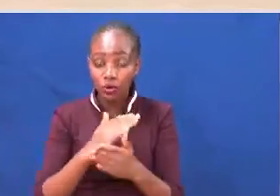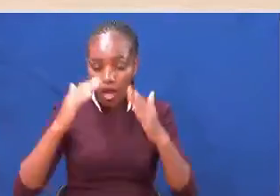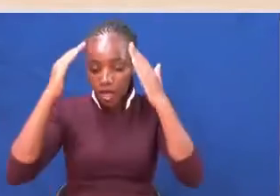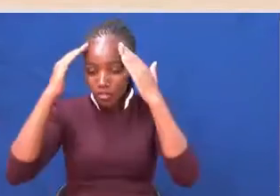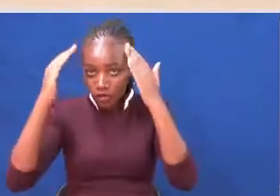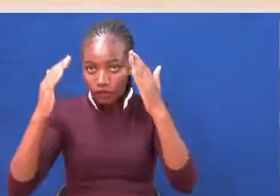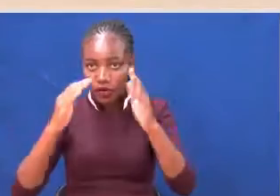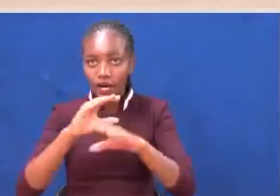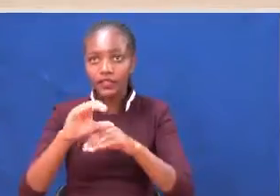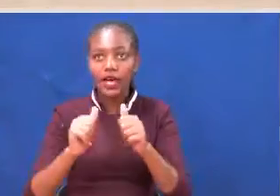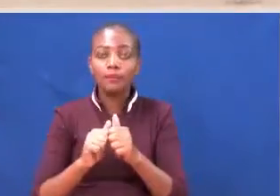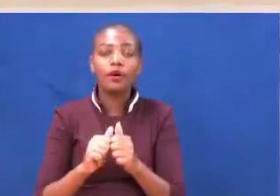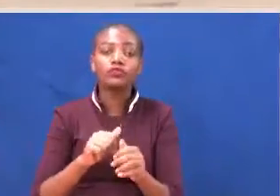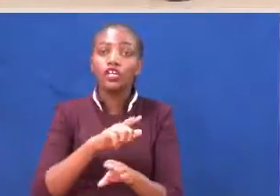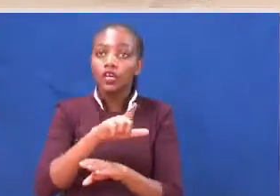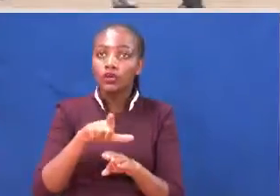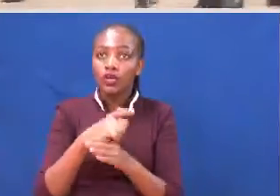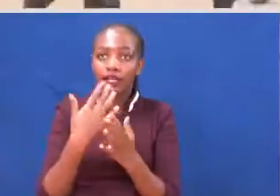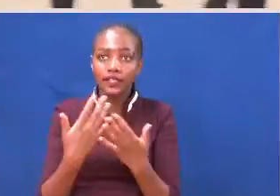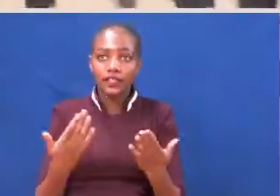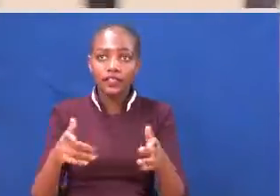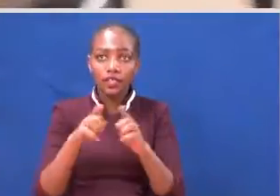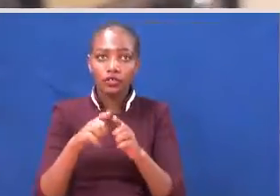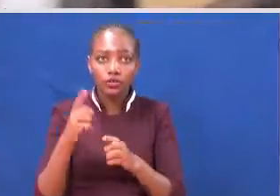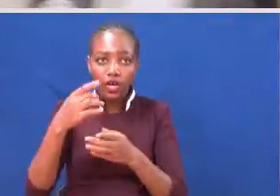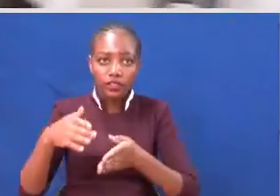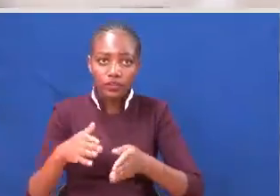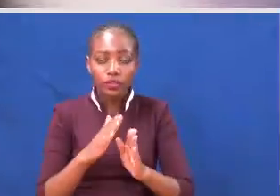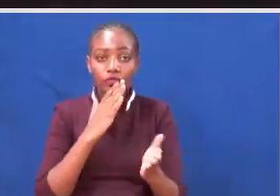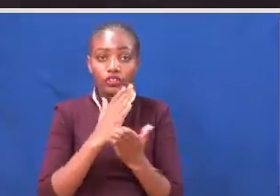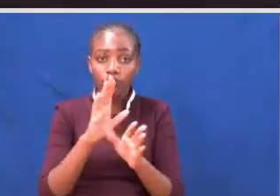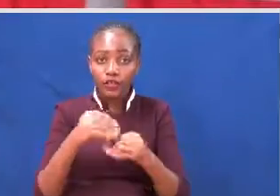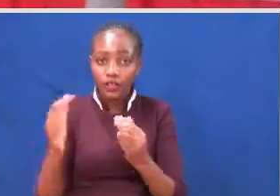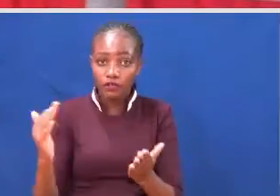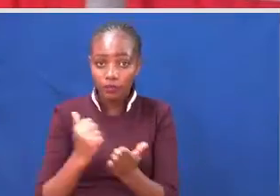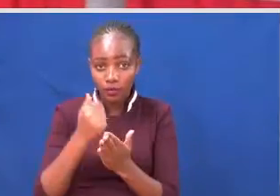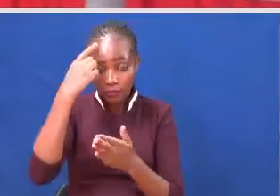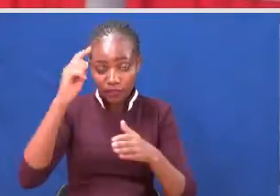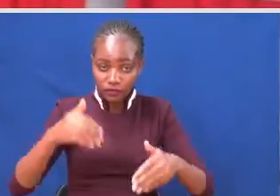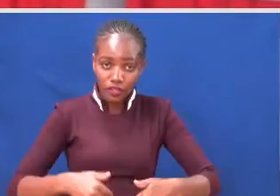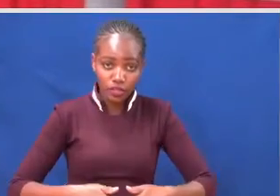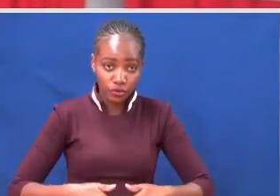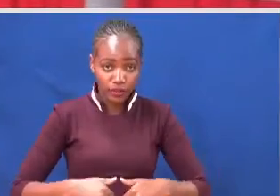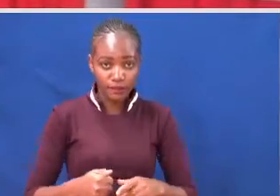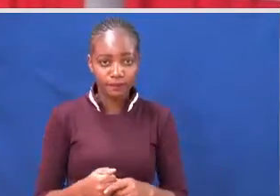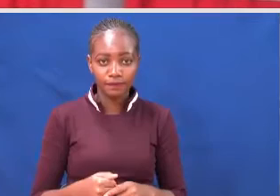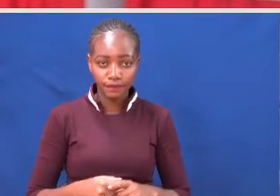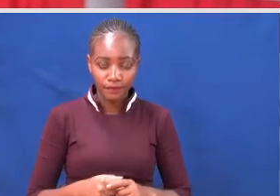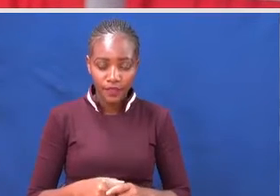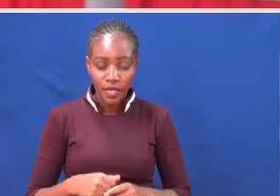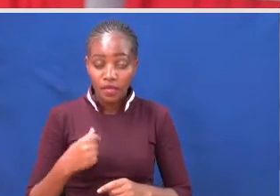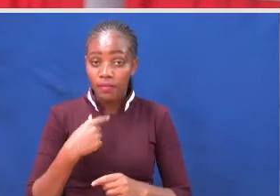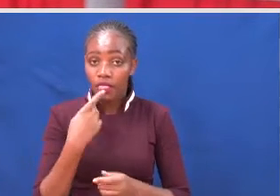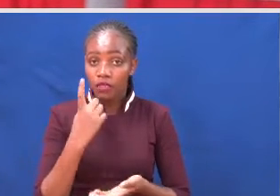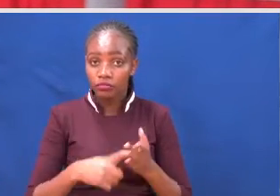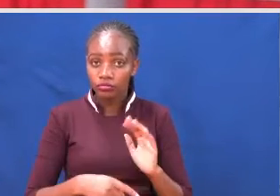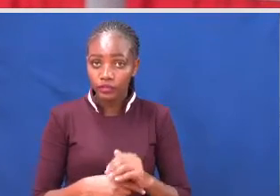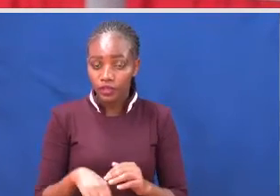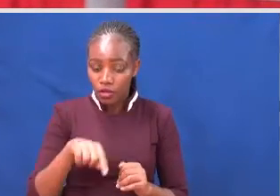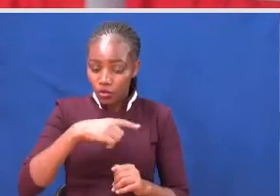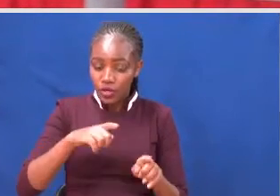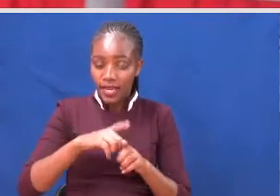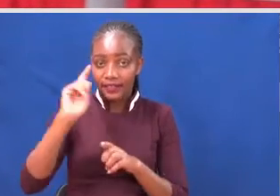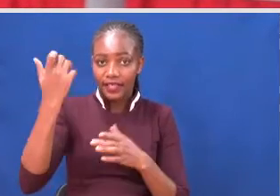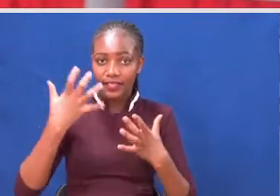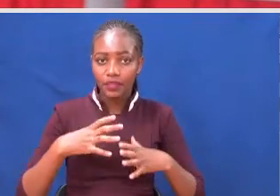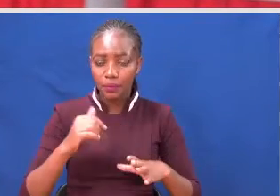to locally manufactured products as a way of creating employment for the youth. Nilisema ya kwamba kama wa Kenya tuko